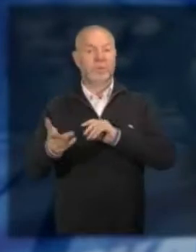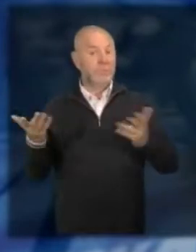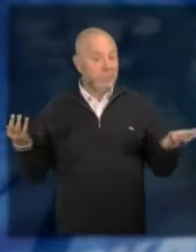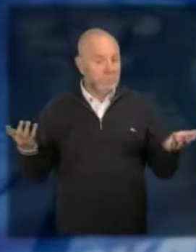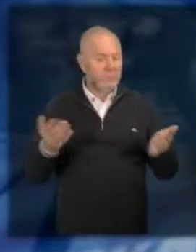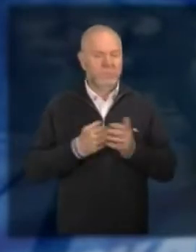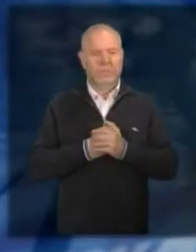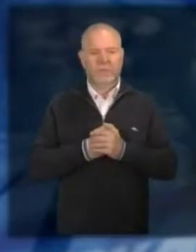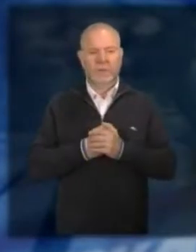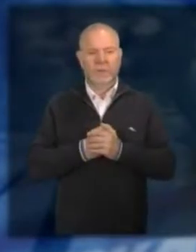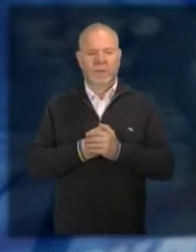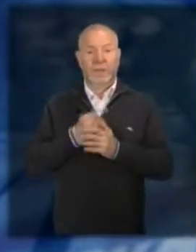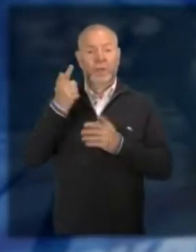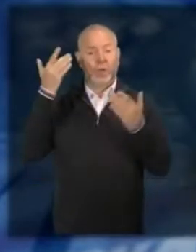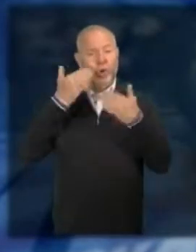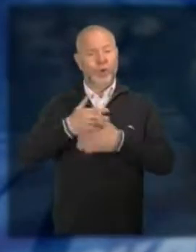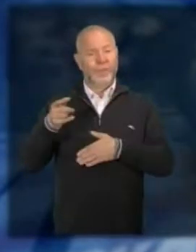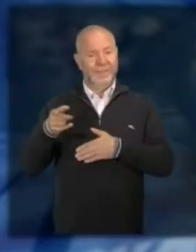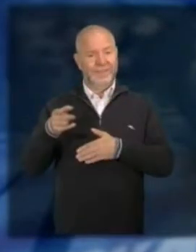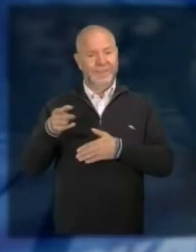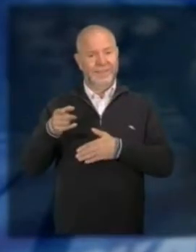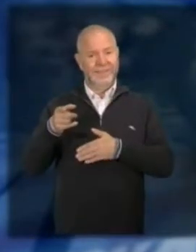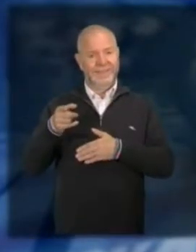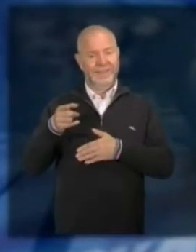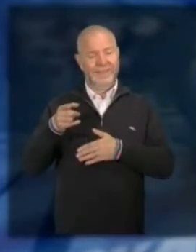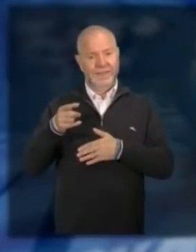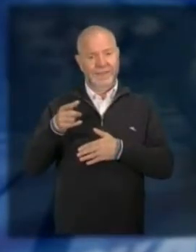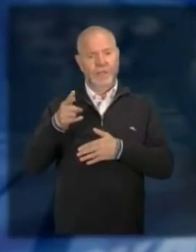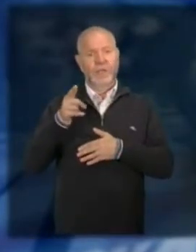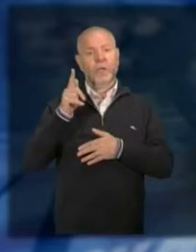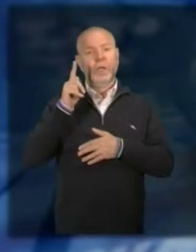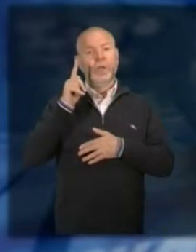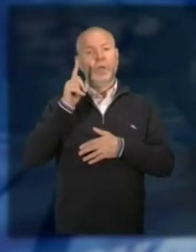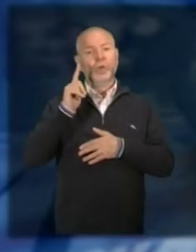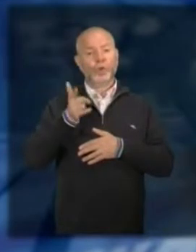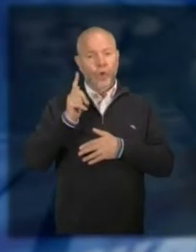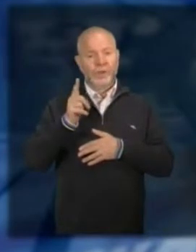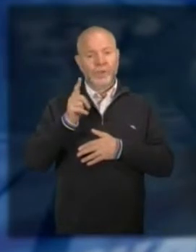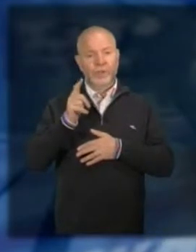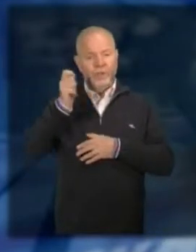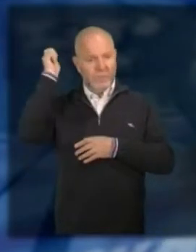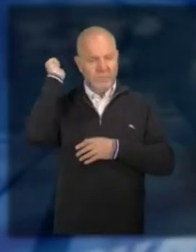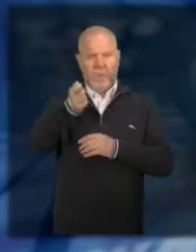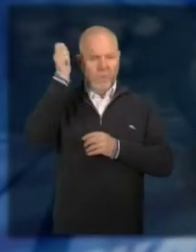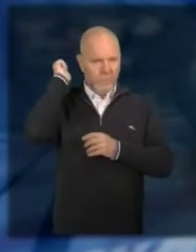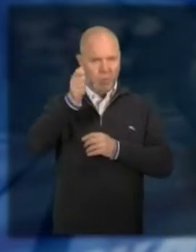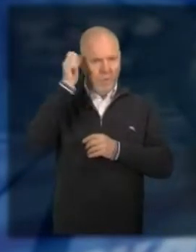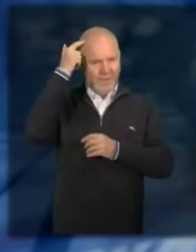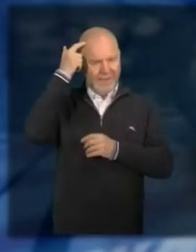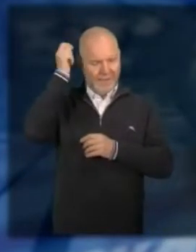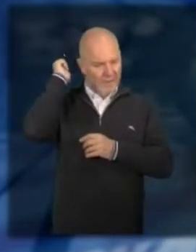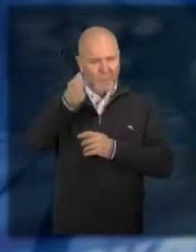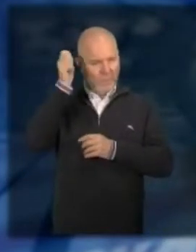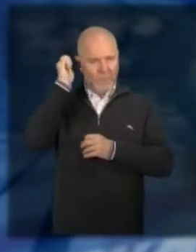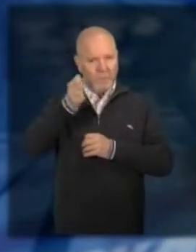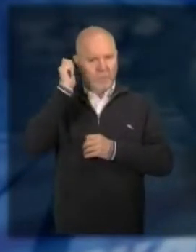sponda occidentale del Ticino, quella notte Mendola è stato colpito al capo con 12 colpi del calcio della pistola. Poi, secondo gli accertamenti